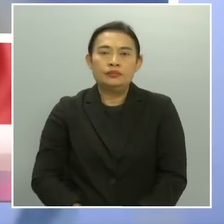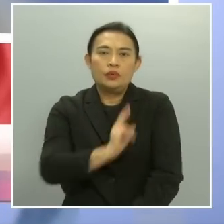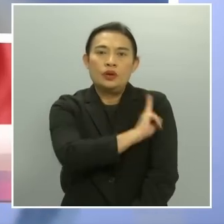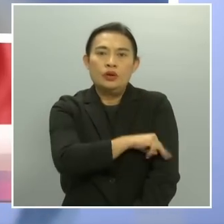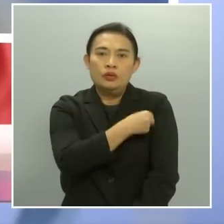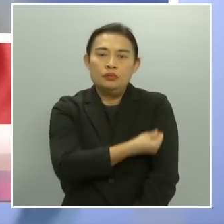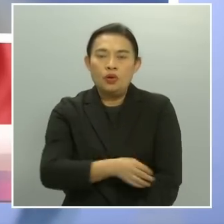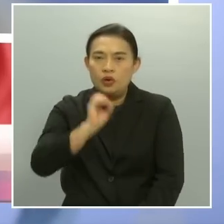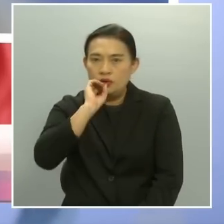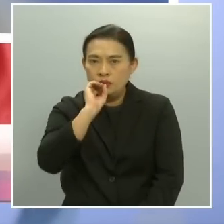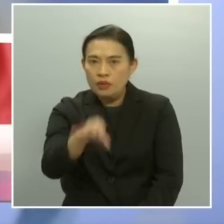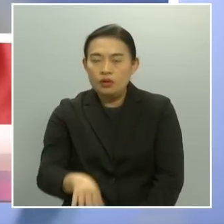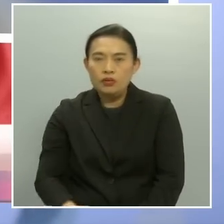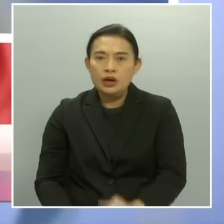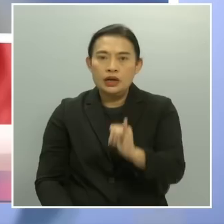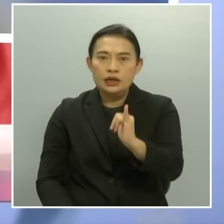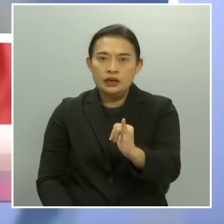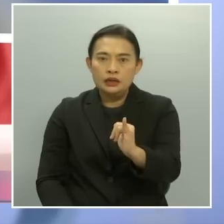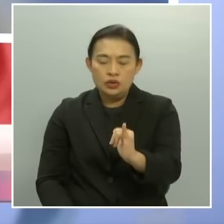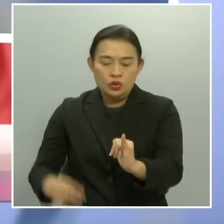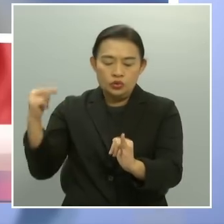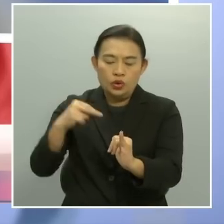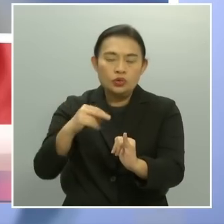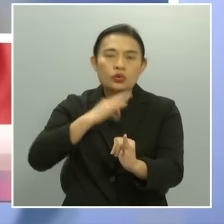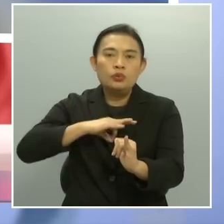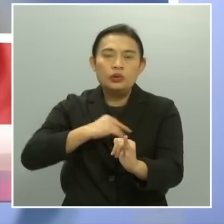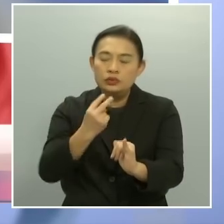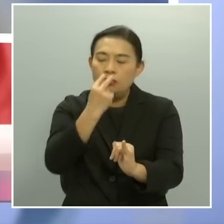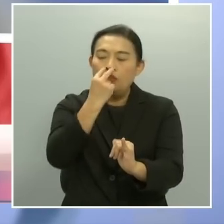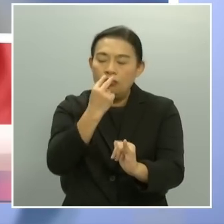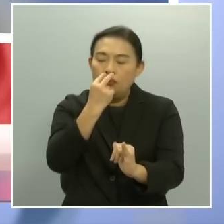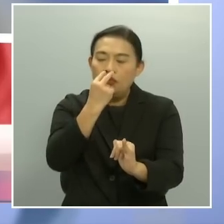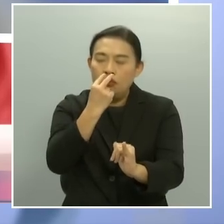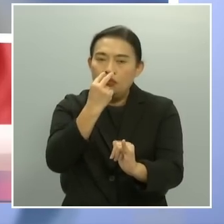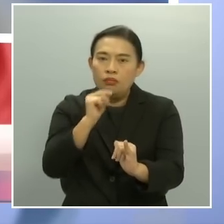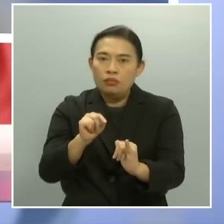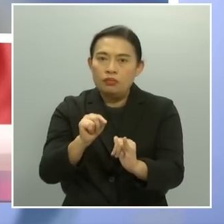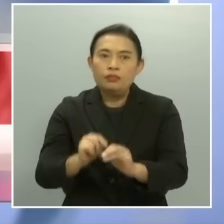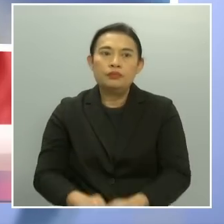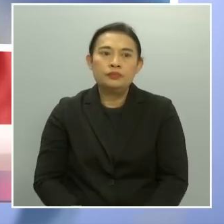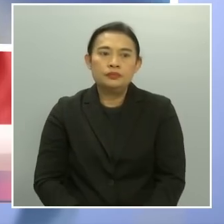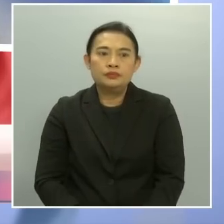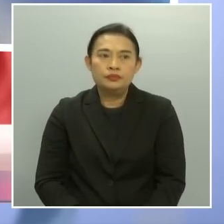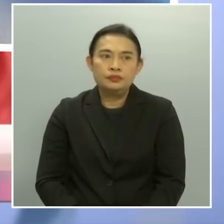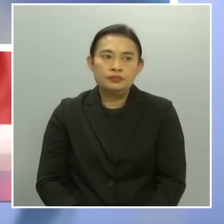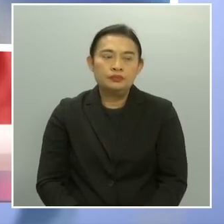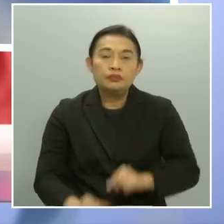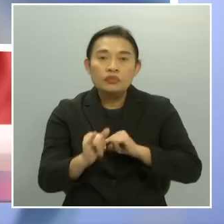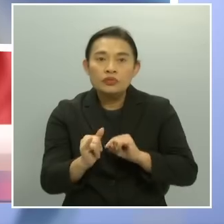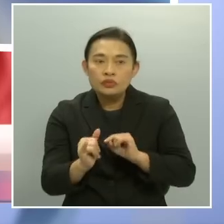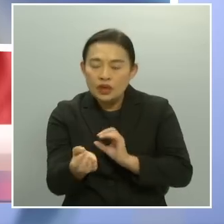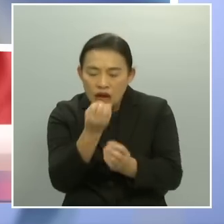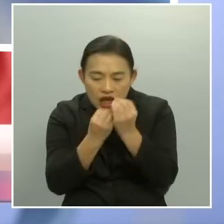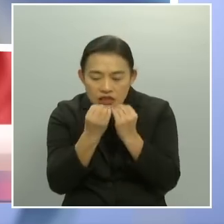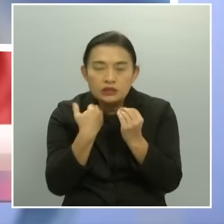เดี๋ยวต้องดูเพราะว่าเขาหายใจอ่อนมากแล้วก ็คุณแม่ครับขออนุญาตตกลงน้องได้ทานอะไรเข้าไปหรือเปล่าฮ